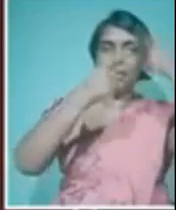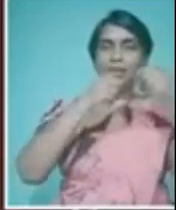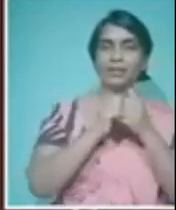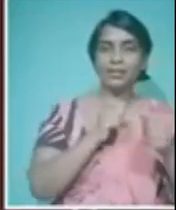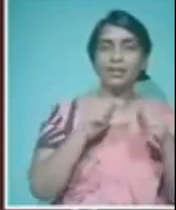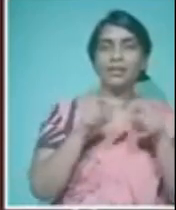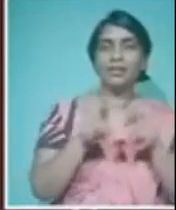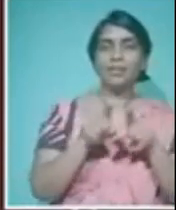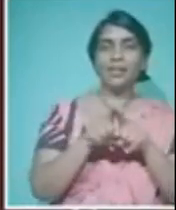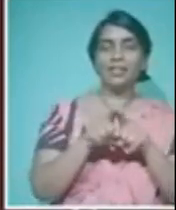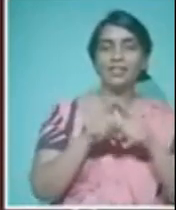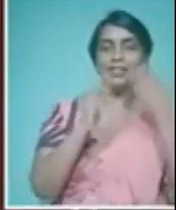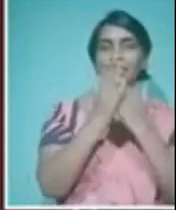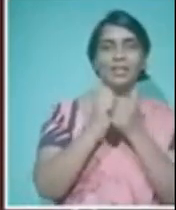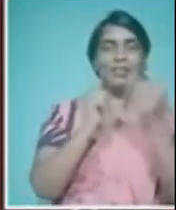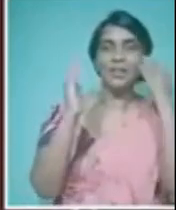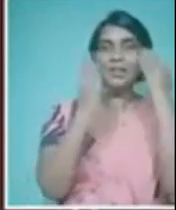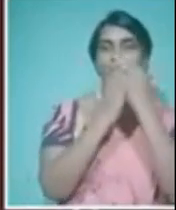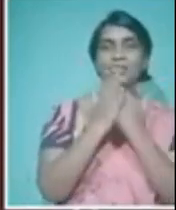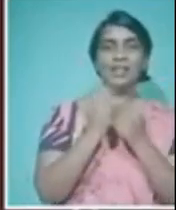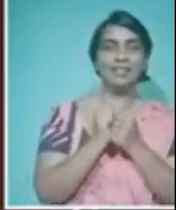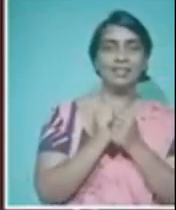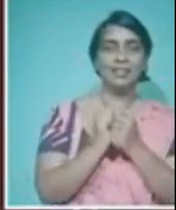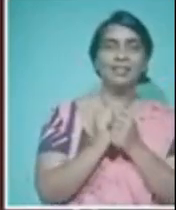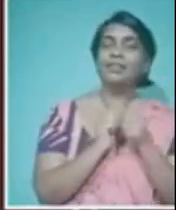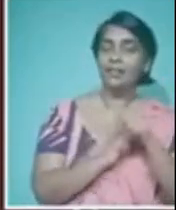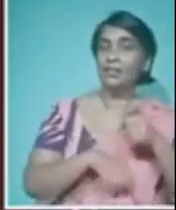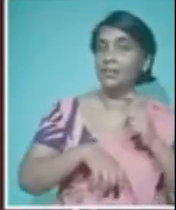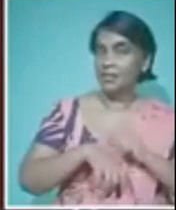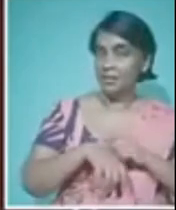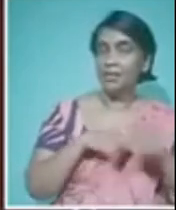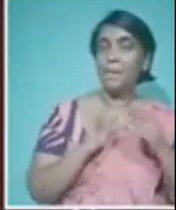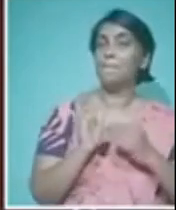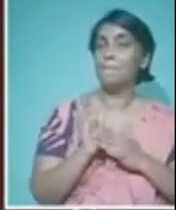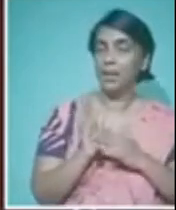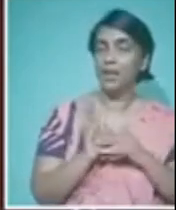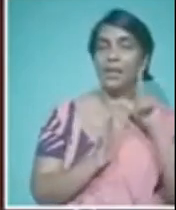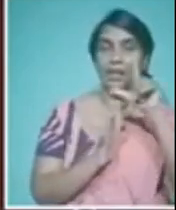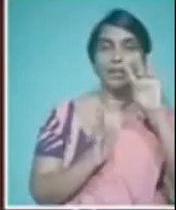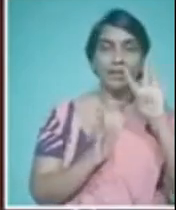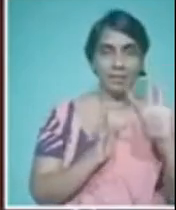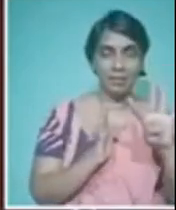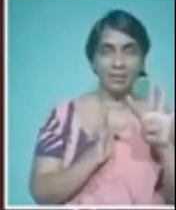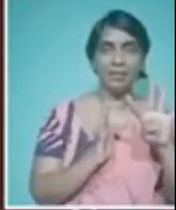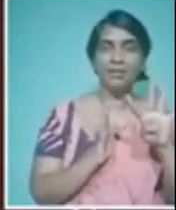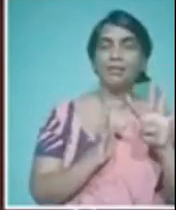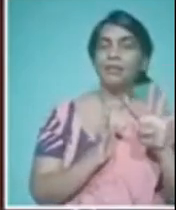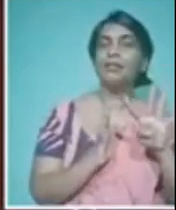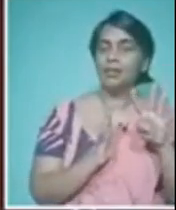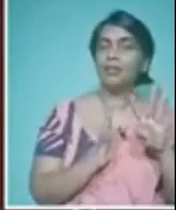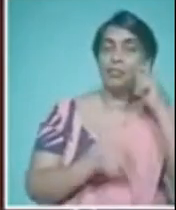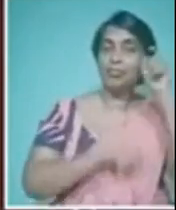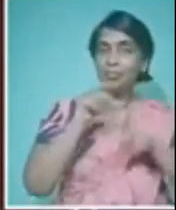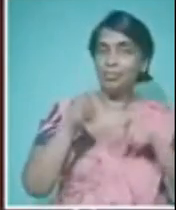නියෝජ්‍ය කතානායකතුමාගෙන් ඉල්ලා සිටිනවා. 71-79 කාලේ මිලියන 74.4ක කාලය අවසන්